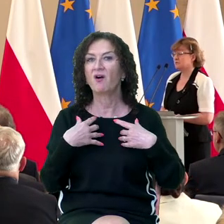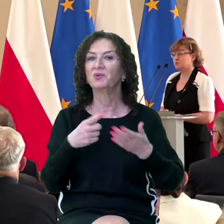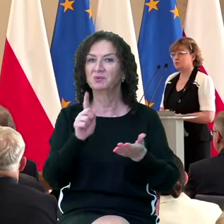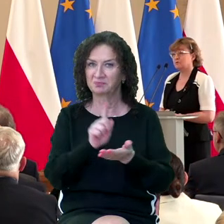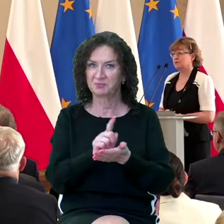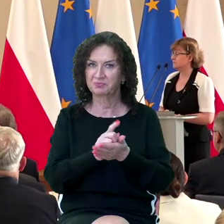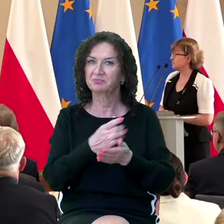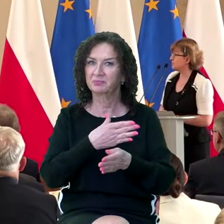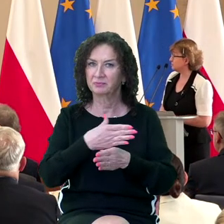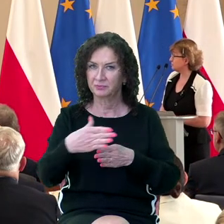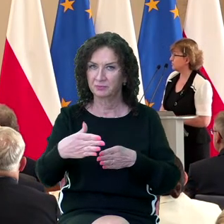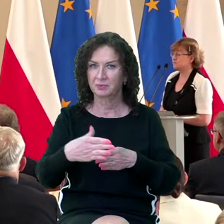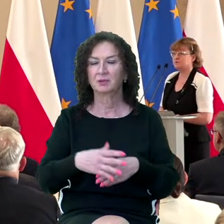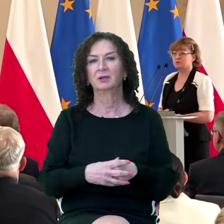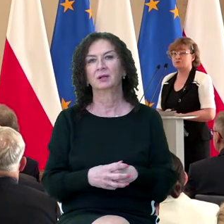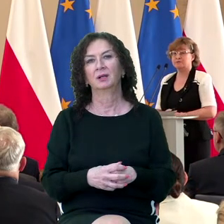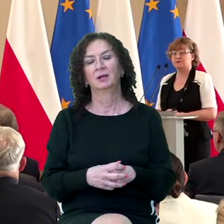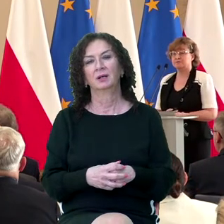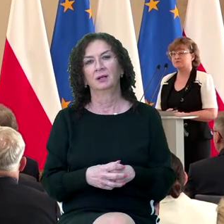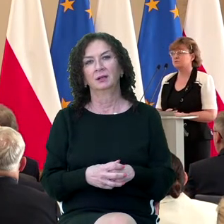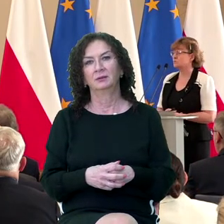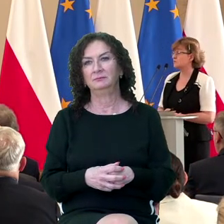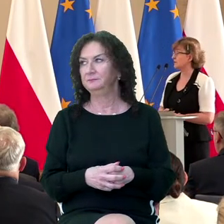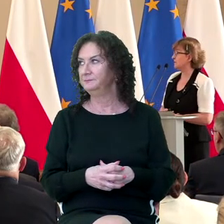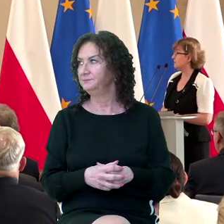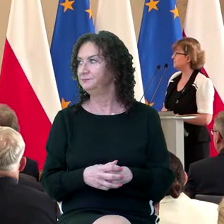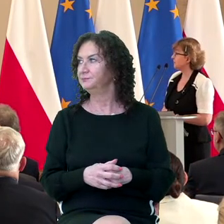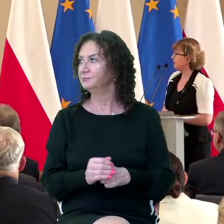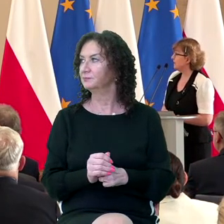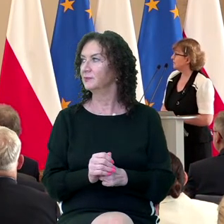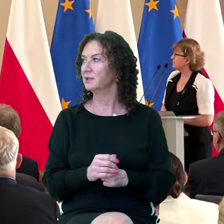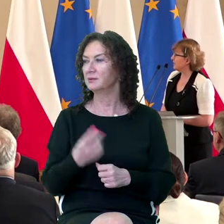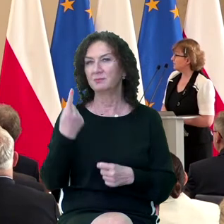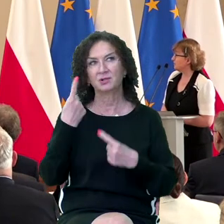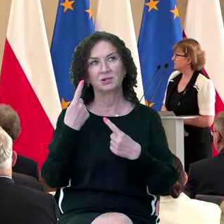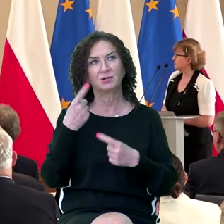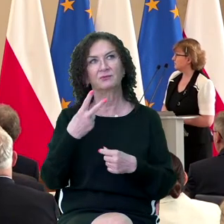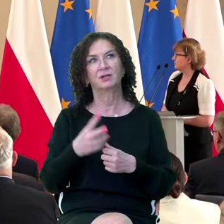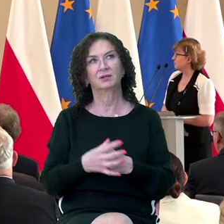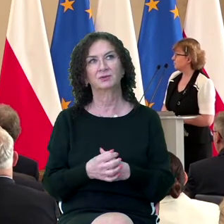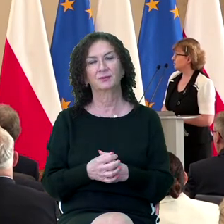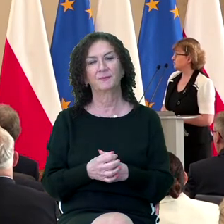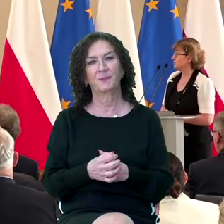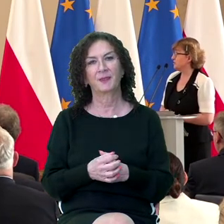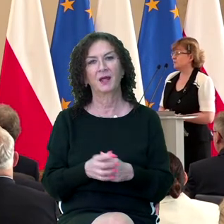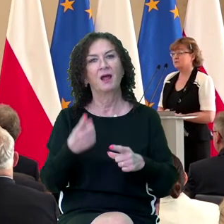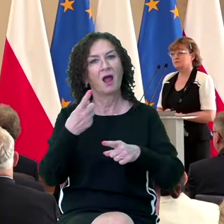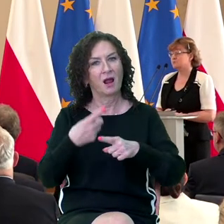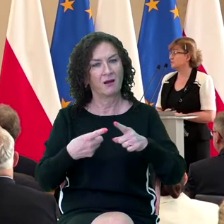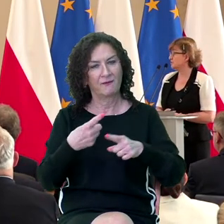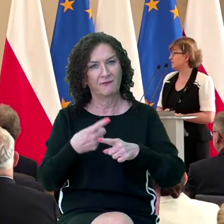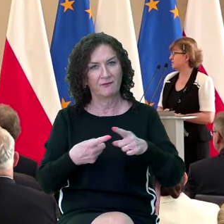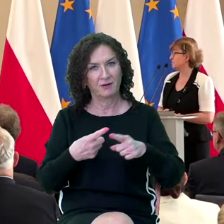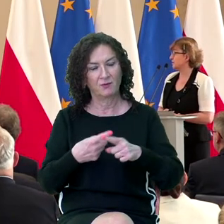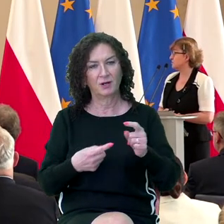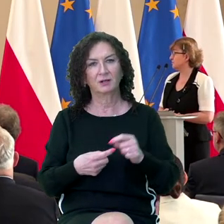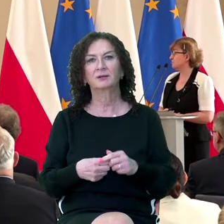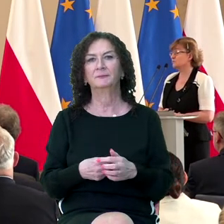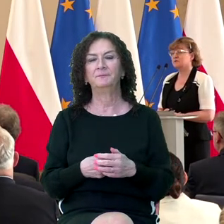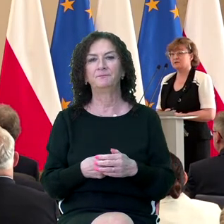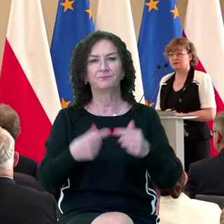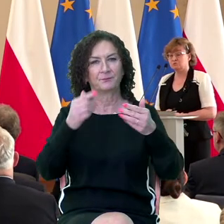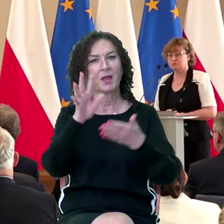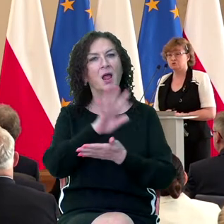piękny przykład, myślę, że to jest widoczne nawet z tyłu sali. Fragment roty przysięgi